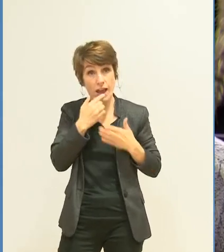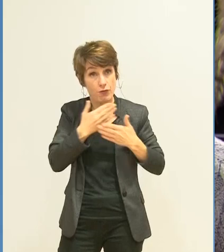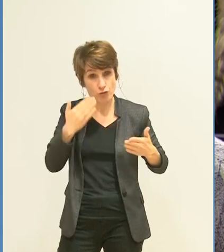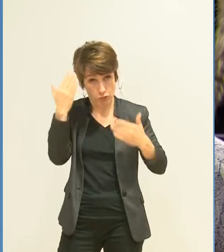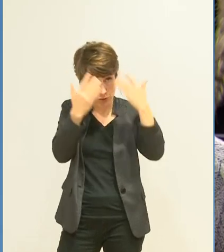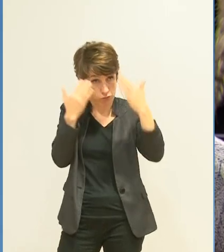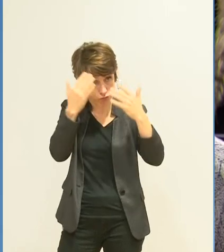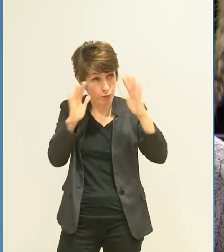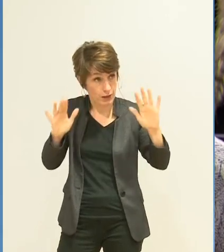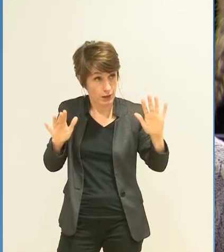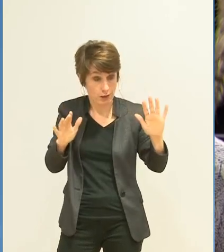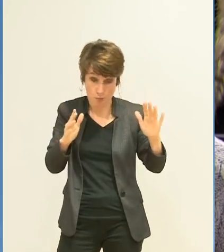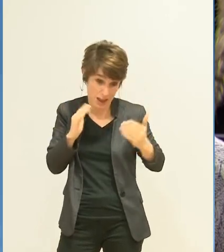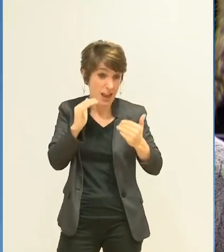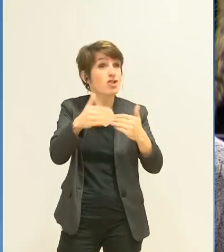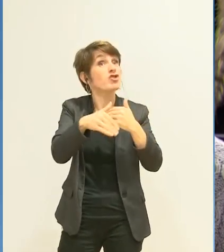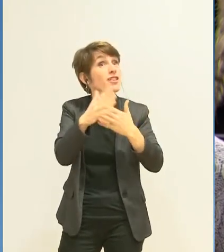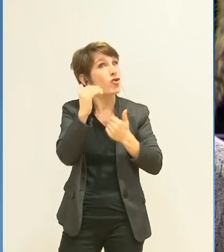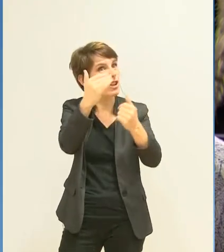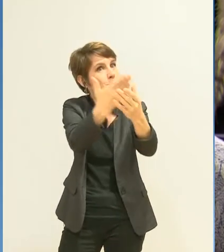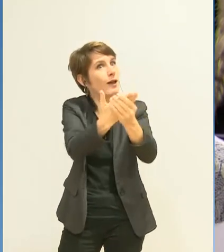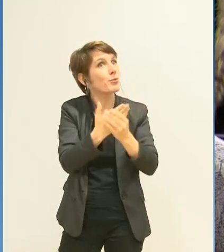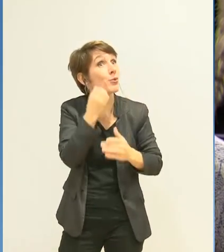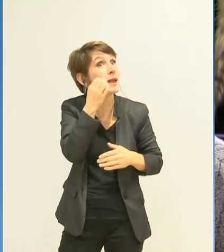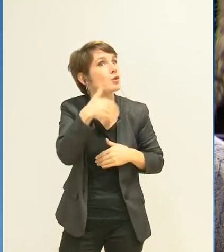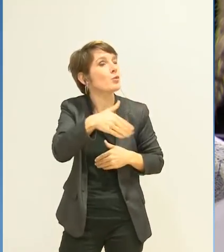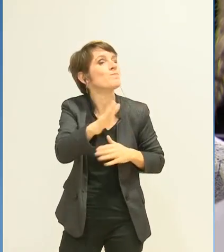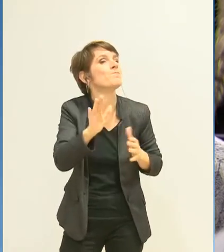j'attends avec impatience de pouvoir le consulter je vous remercie